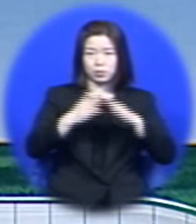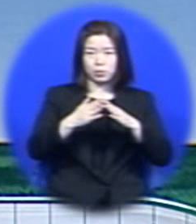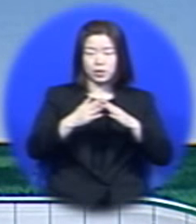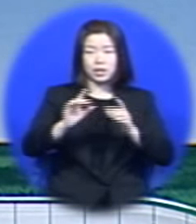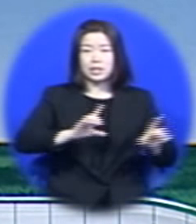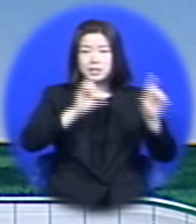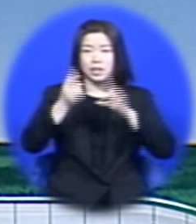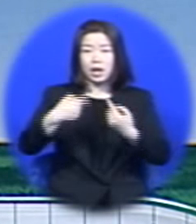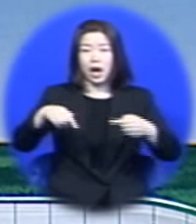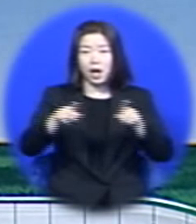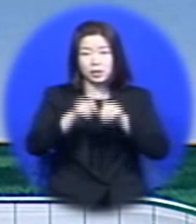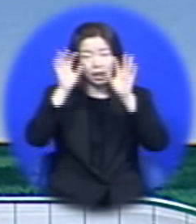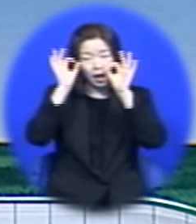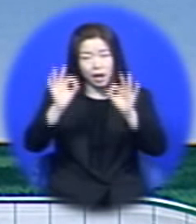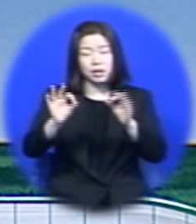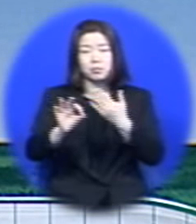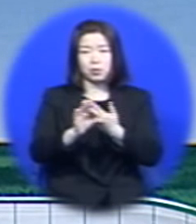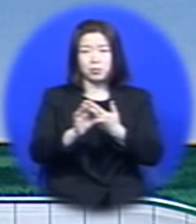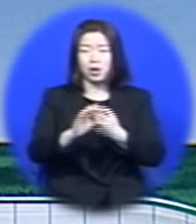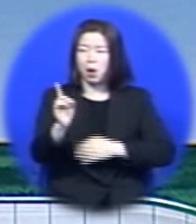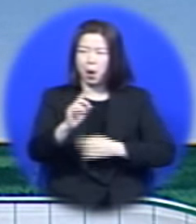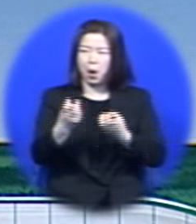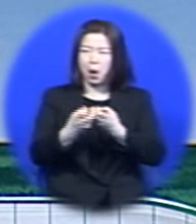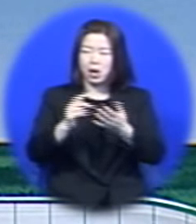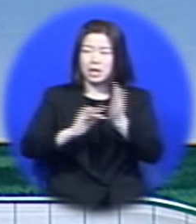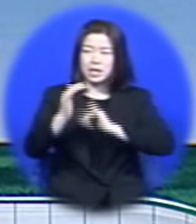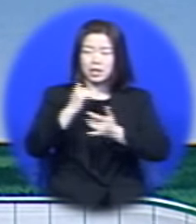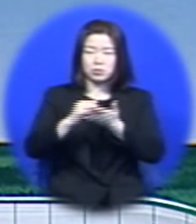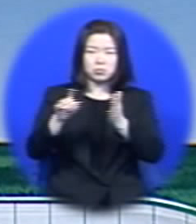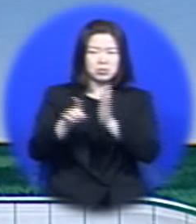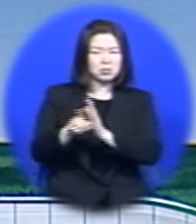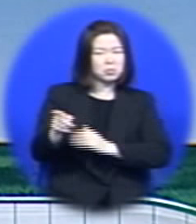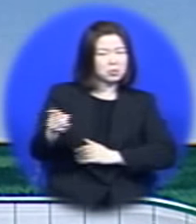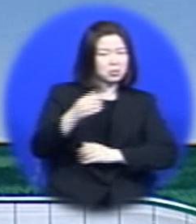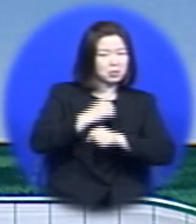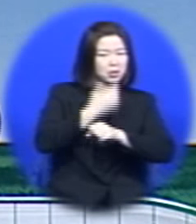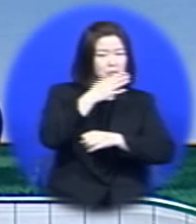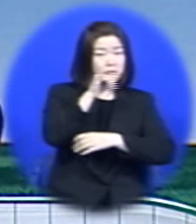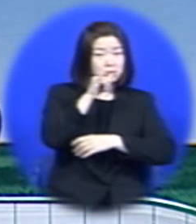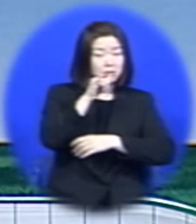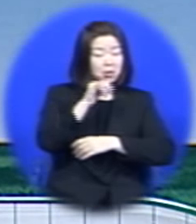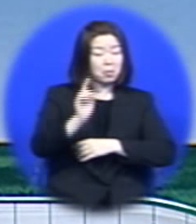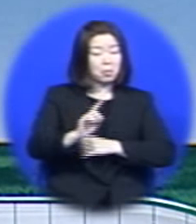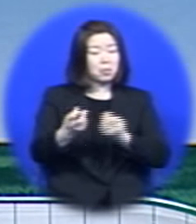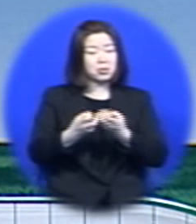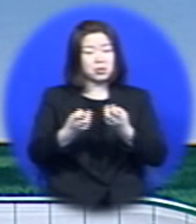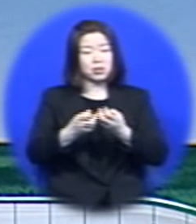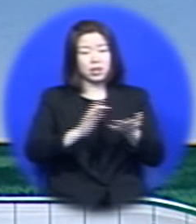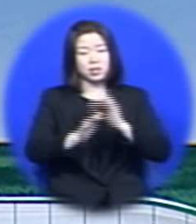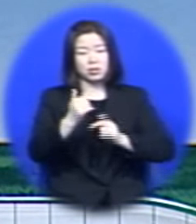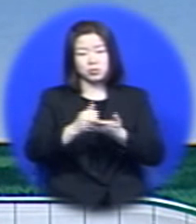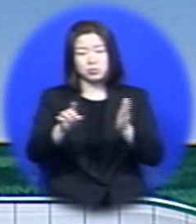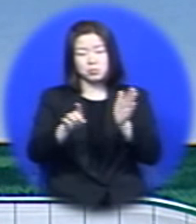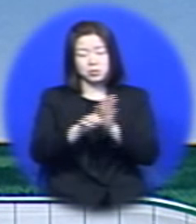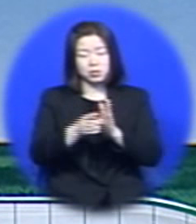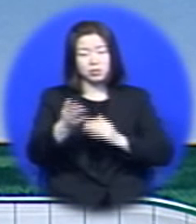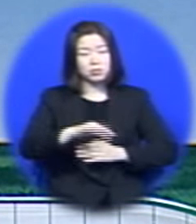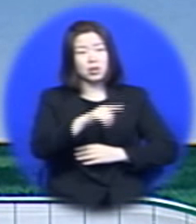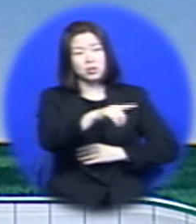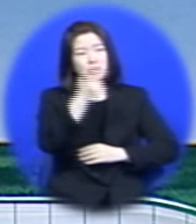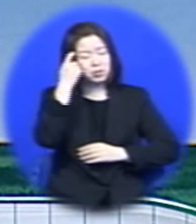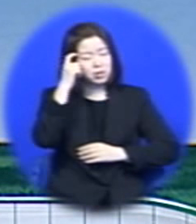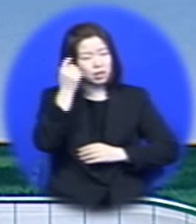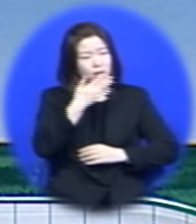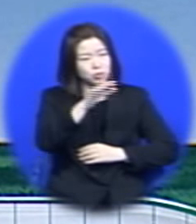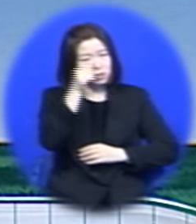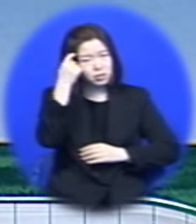보면 아 어떻게 예수 믿는 사람이 저렇게 할 수 있을까? 어떻게 예수 믿으면서 저런 생각할 수 있을까?